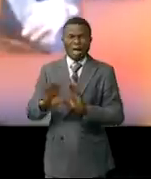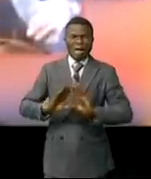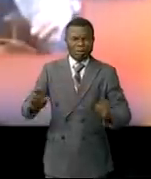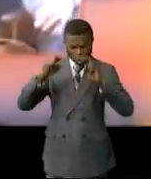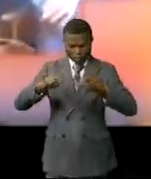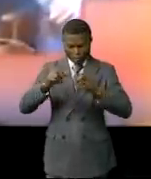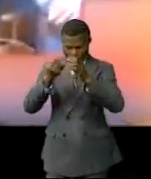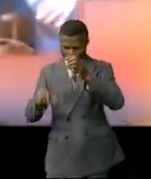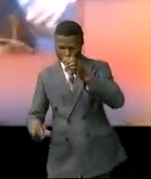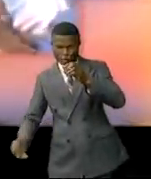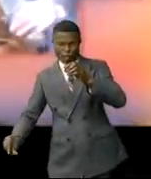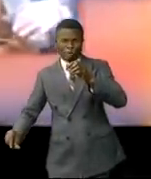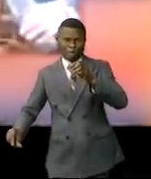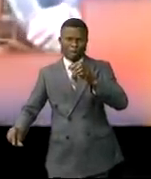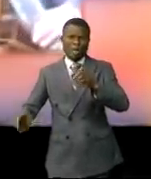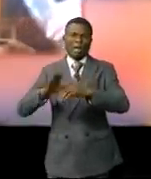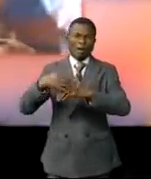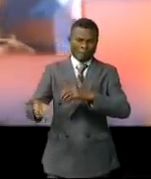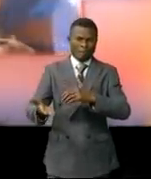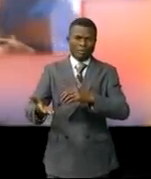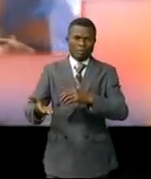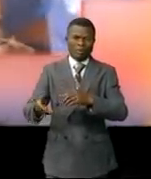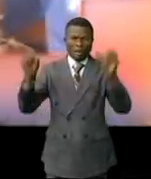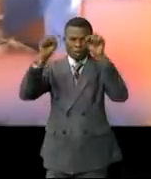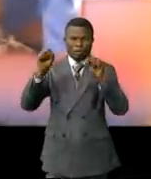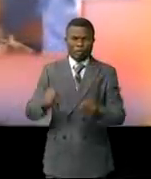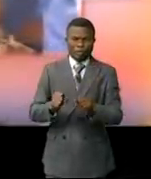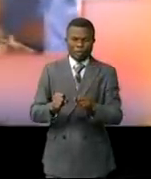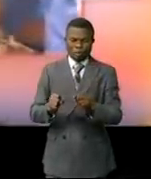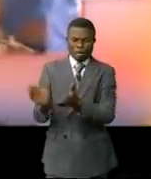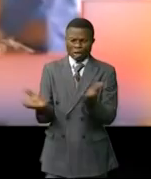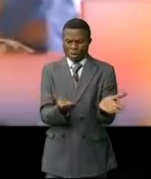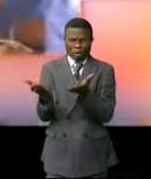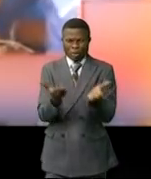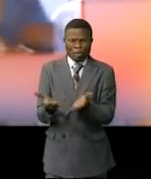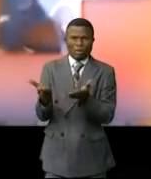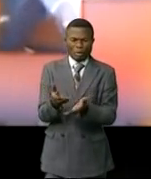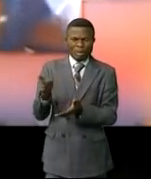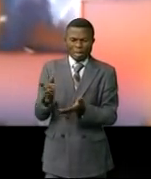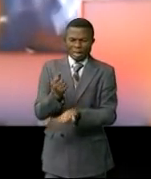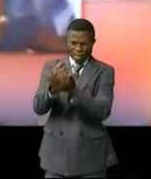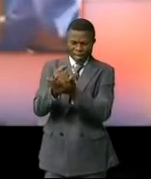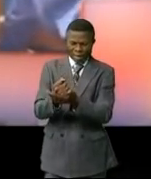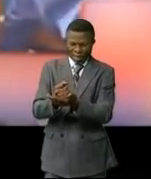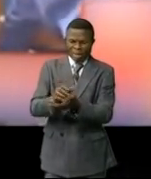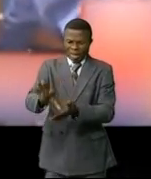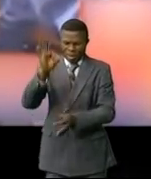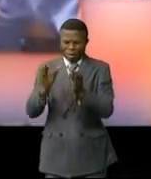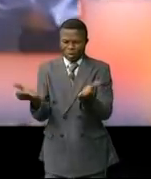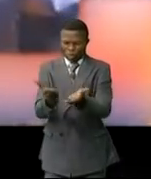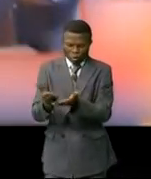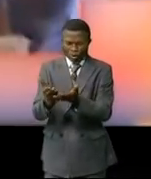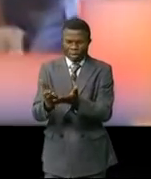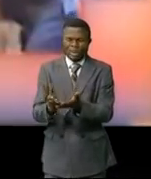va descendre ici. Puis il y a un système de raffinage qui permet de raffiner